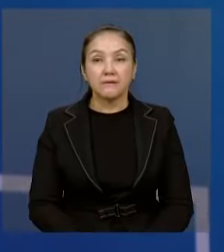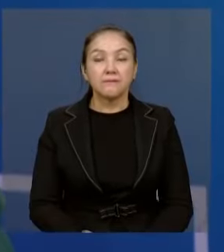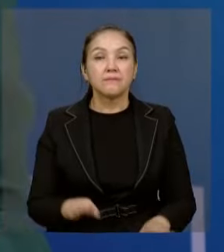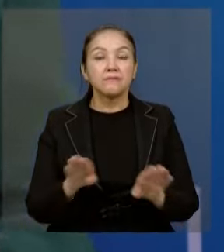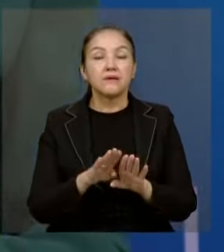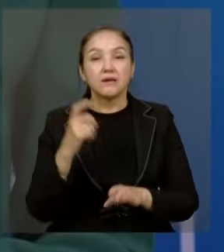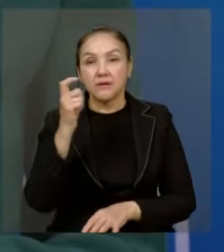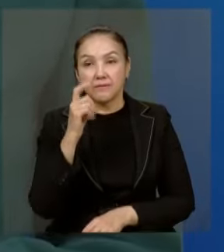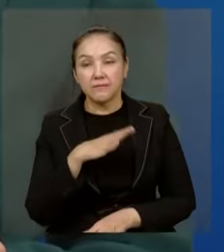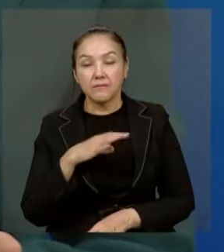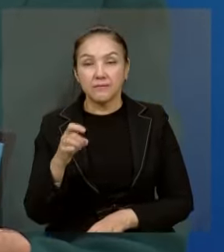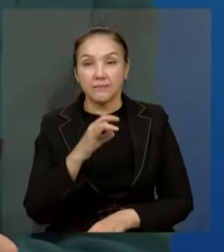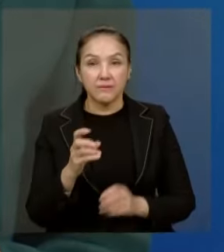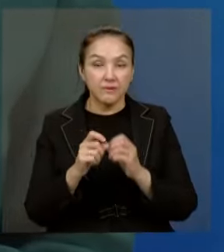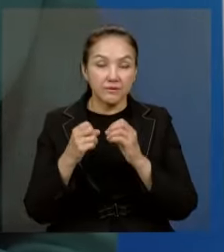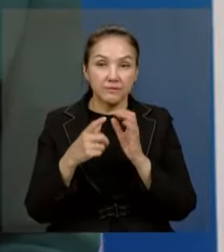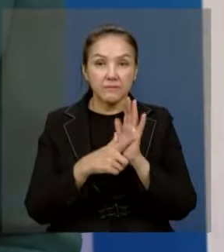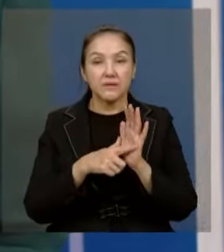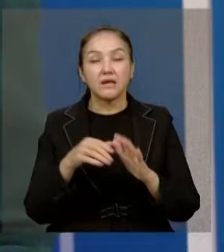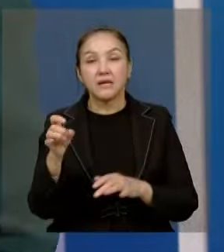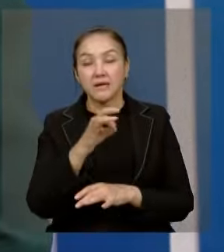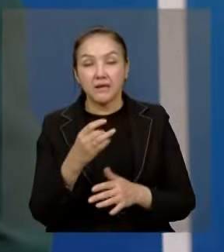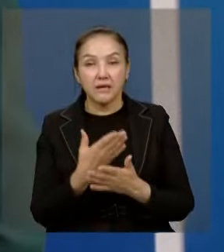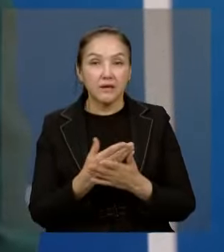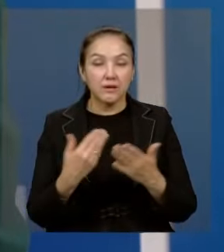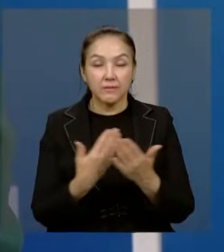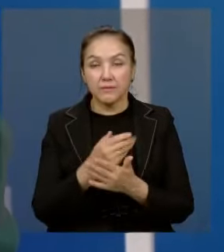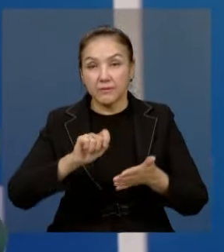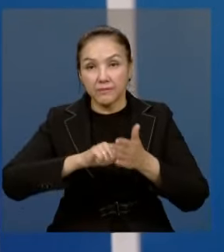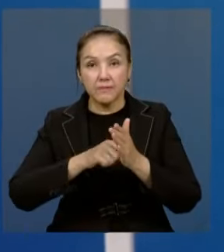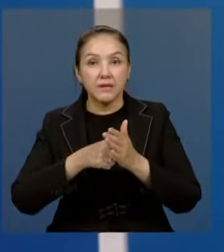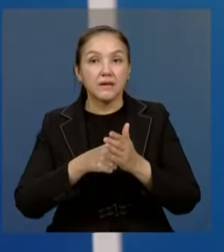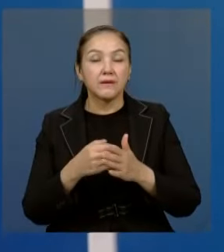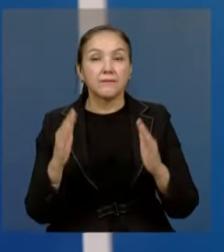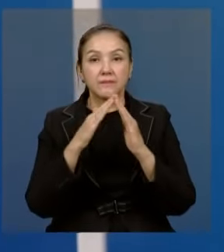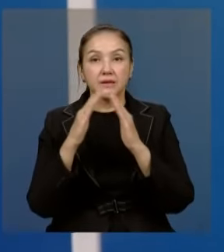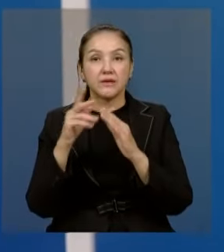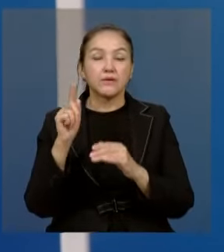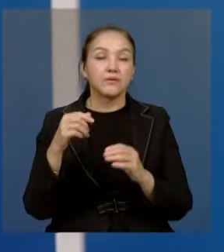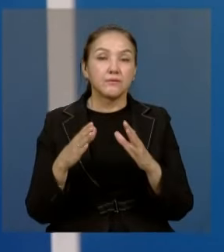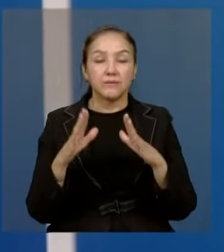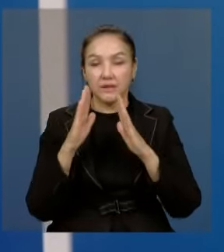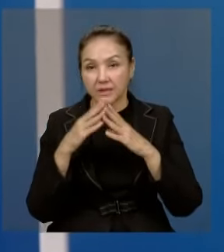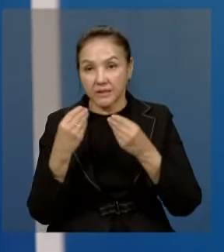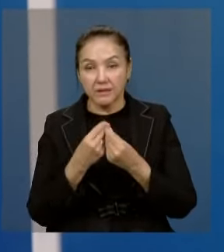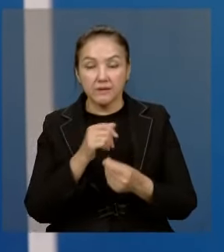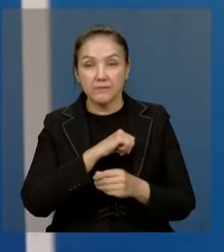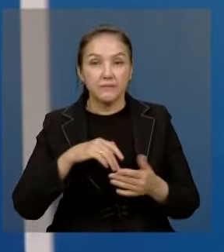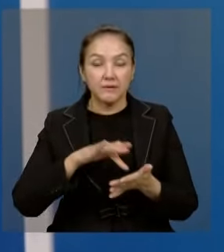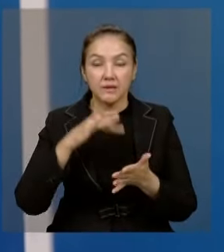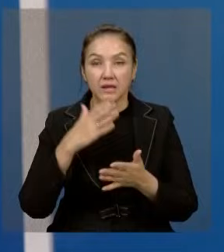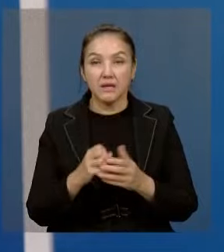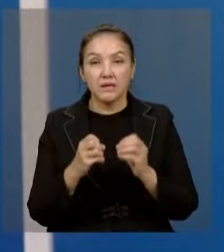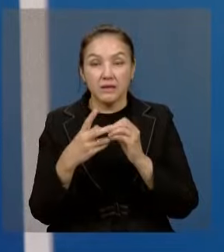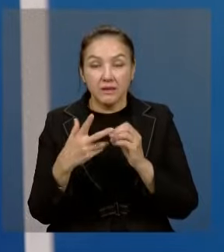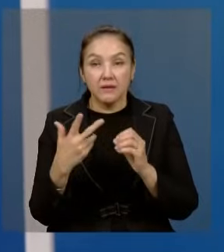в кабдинов комфортабельных домов 100 семей были заселены в самом райцентре и ещё